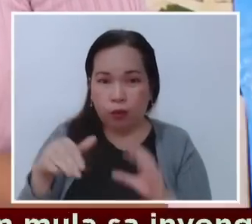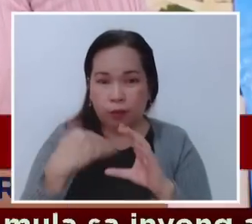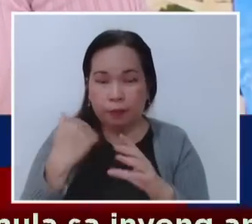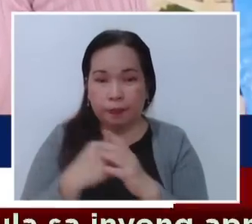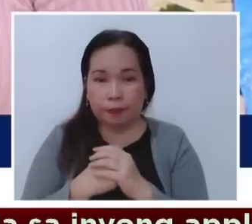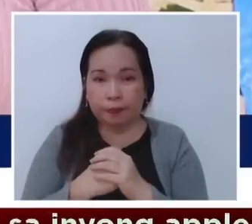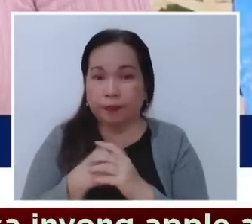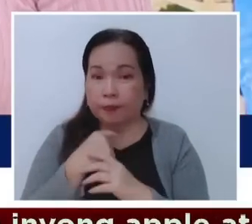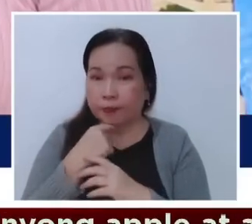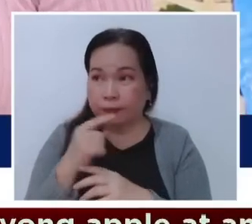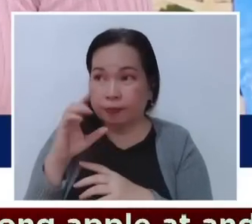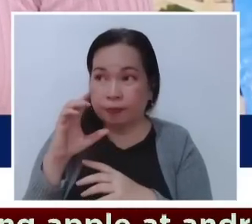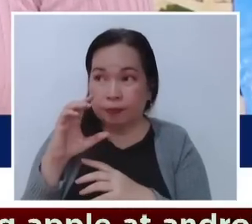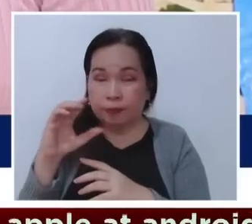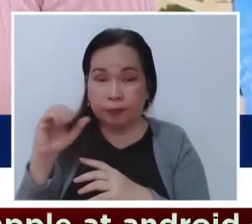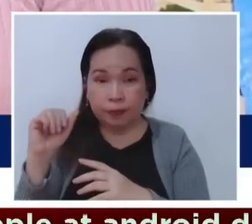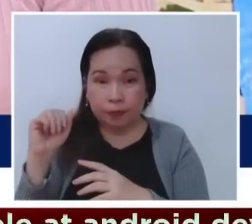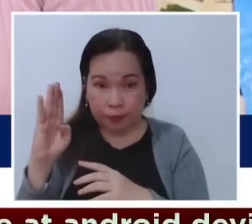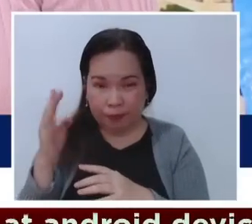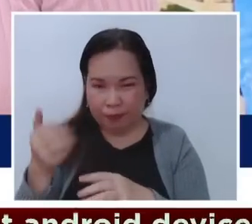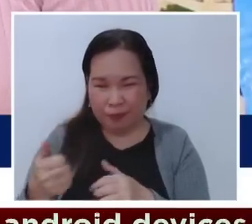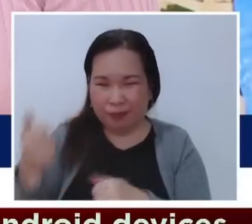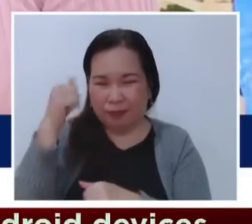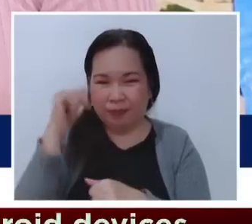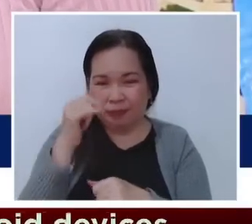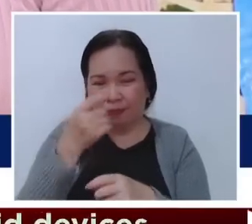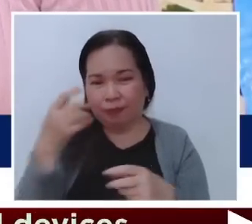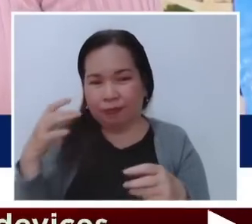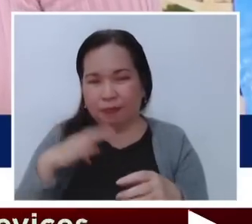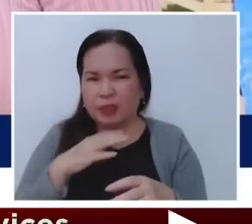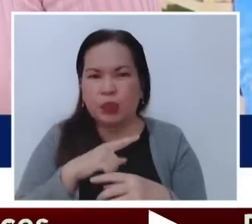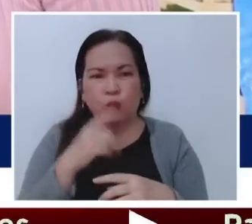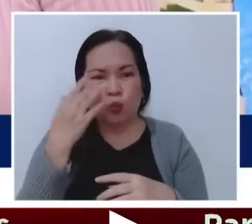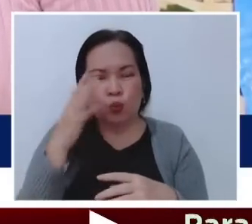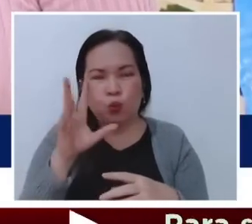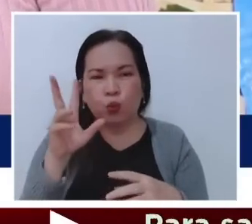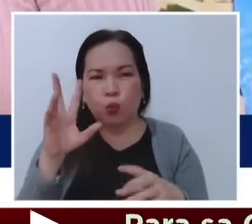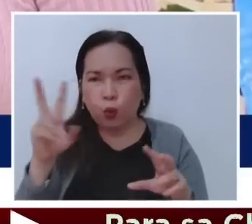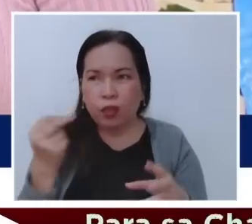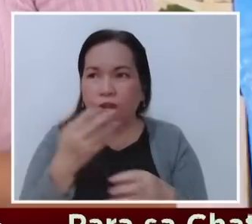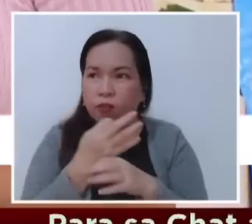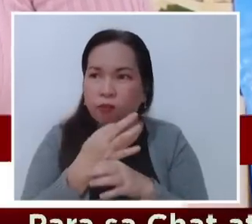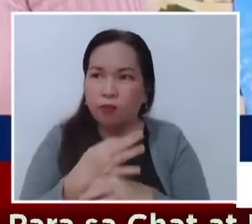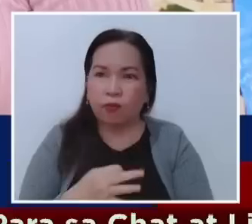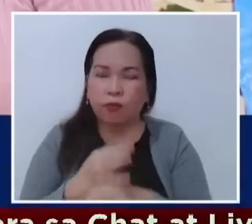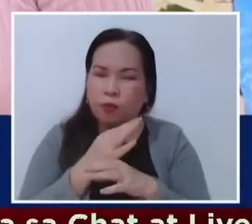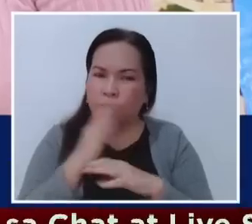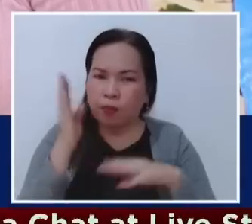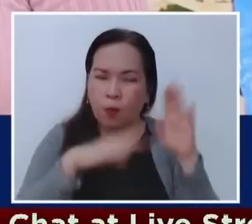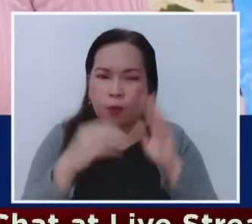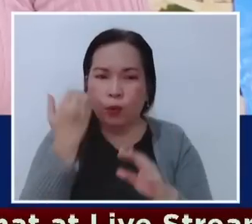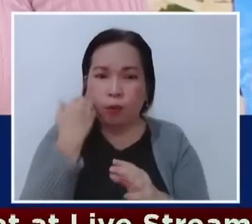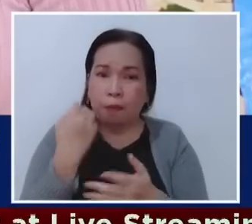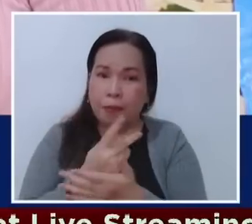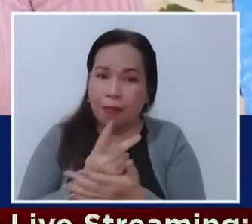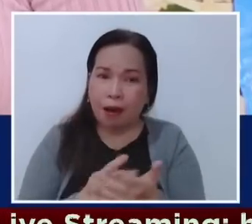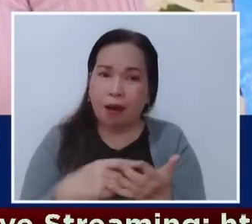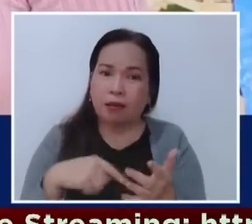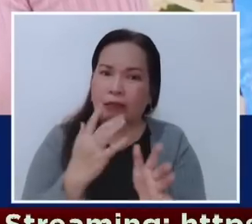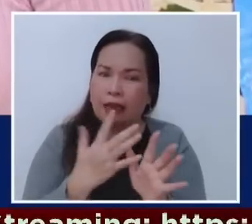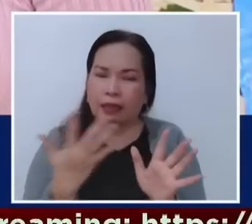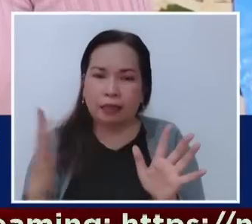Civil Aeronautics Board, wala pang kasiguraduhan kung kailan mareresolba ang issue ng kakulangan ng piyesa o ang mahabang pila